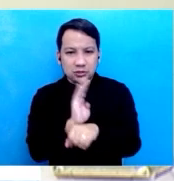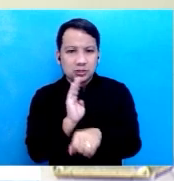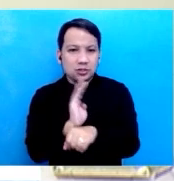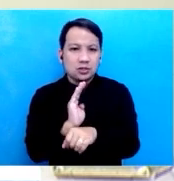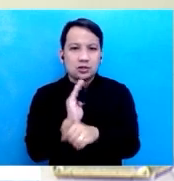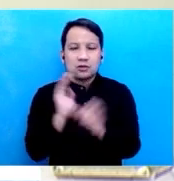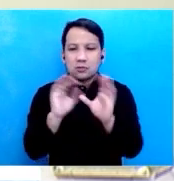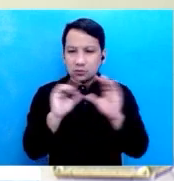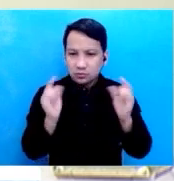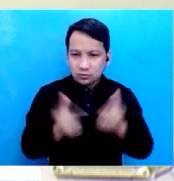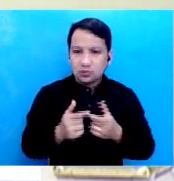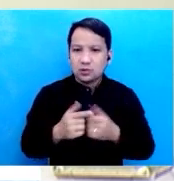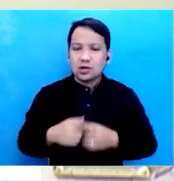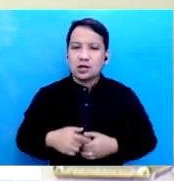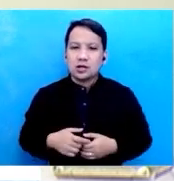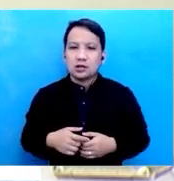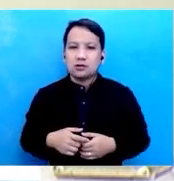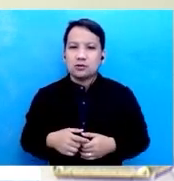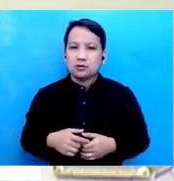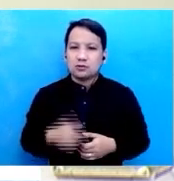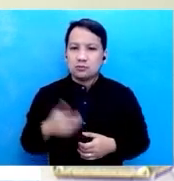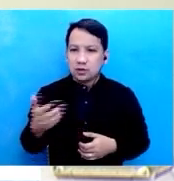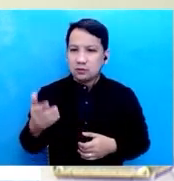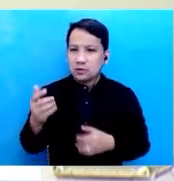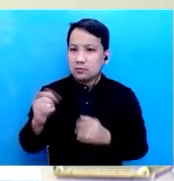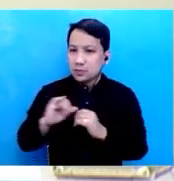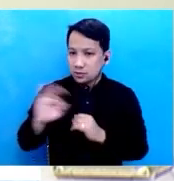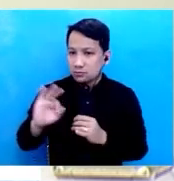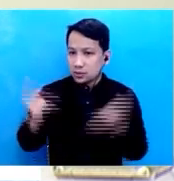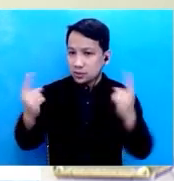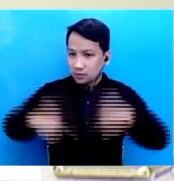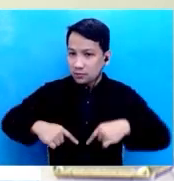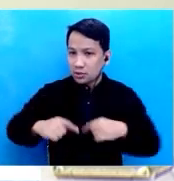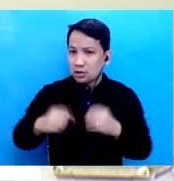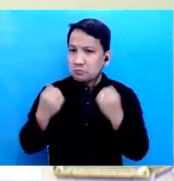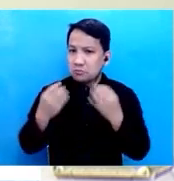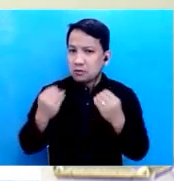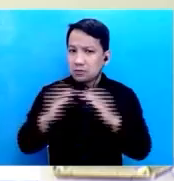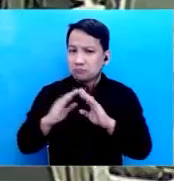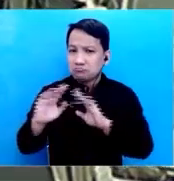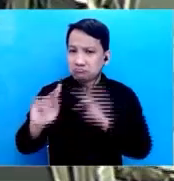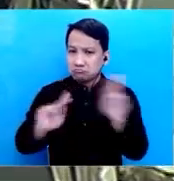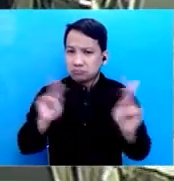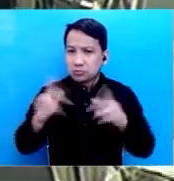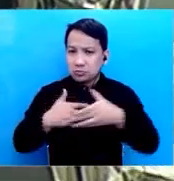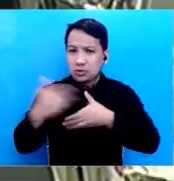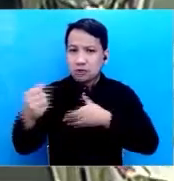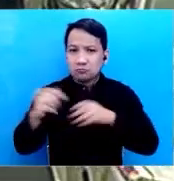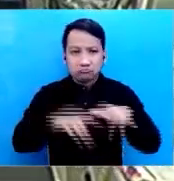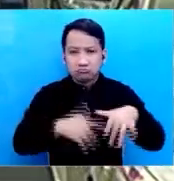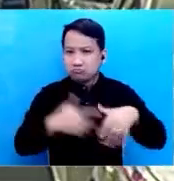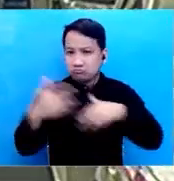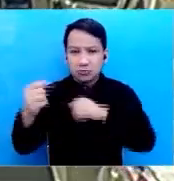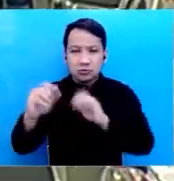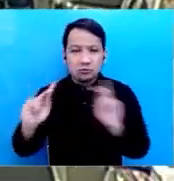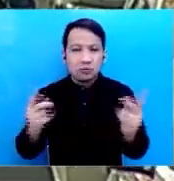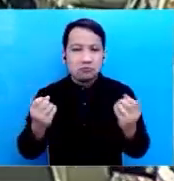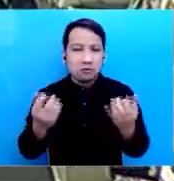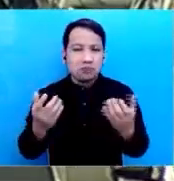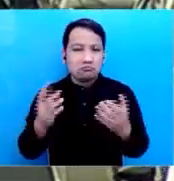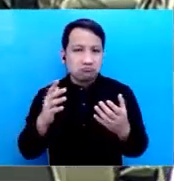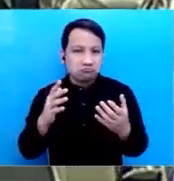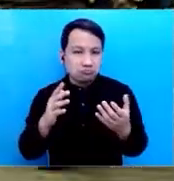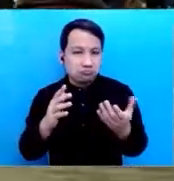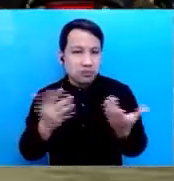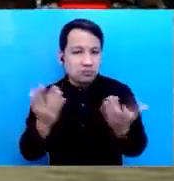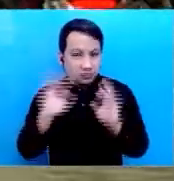sectors. At pag nangyari po yan, marami pong tao ang lalabas. Dahil dyan,